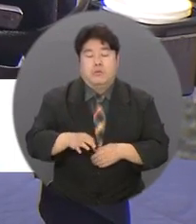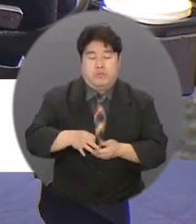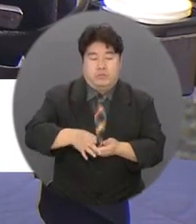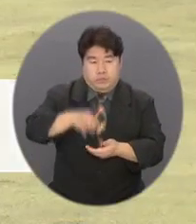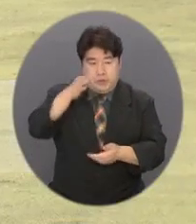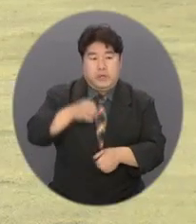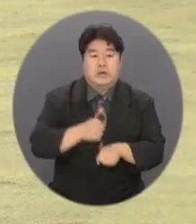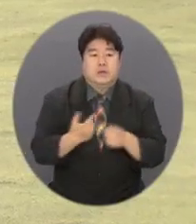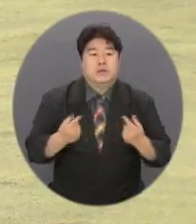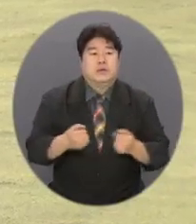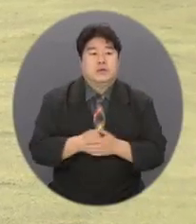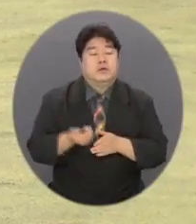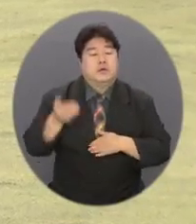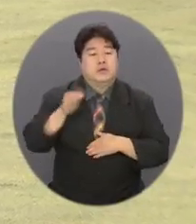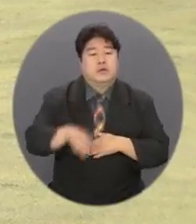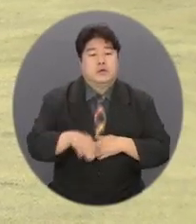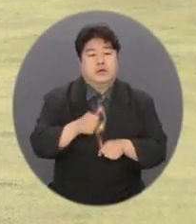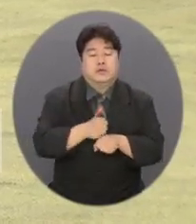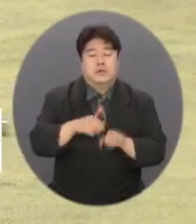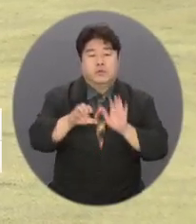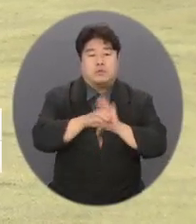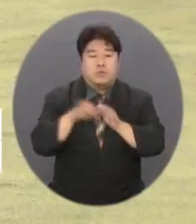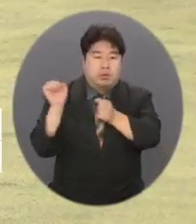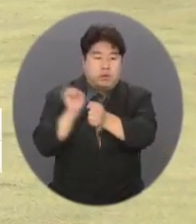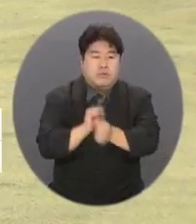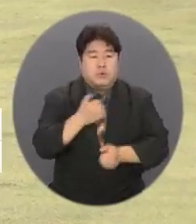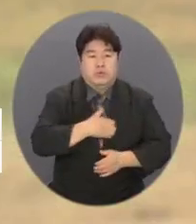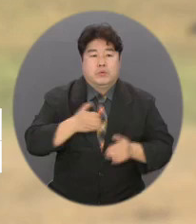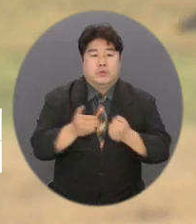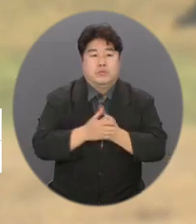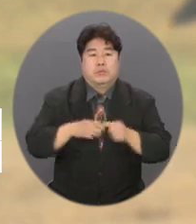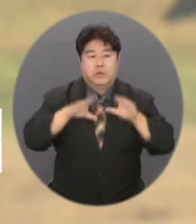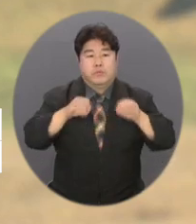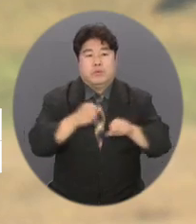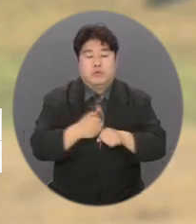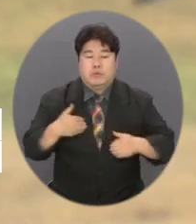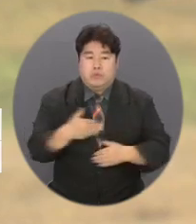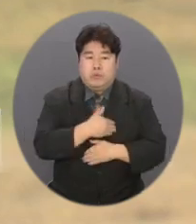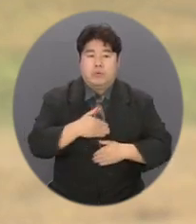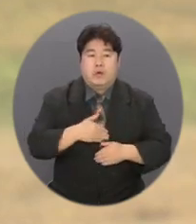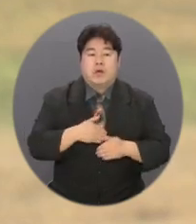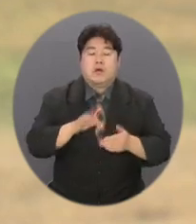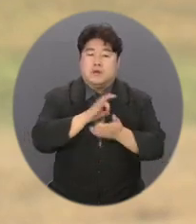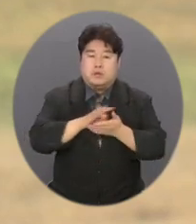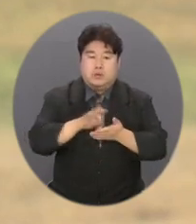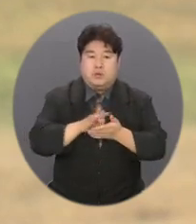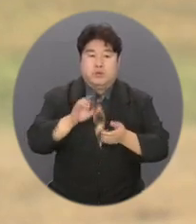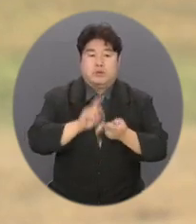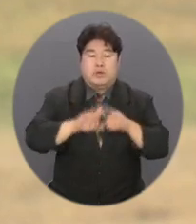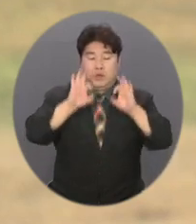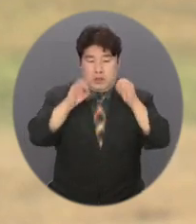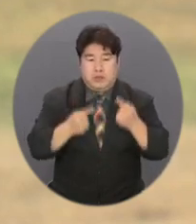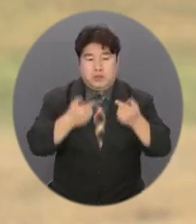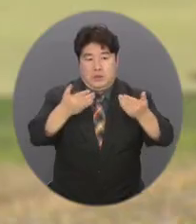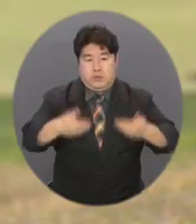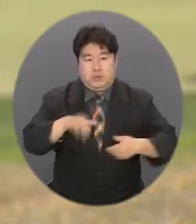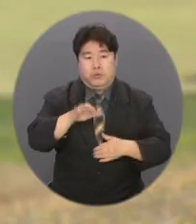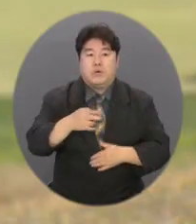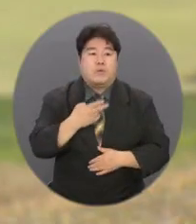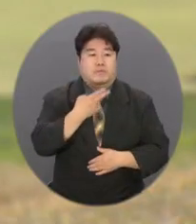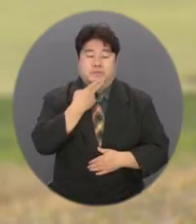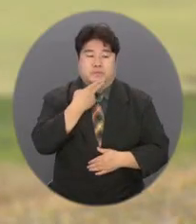모델링 그러나 코로나 감염 우려 때문에 폐쇄돼 떤 목욕장 시설 이용료 에 대한 할인을 해주는 곳은 없는